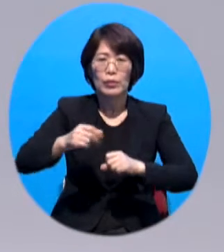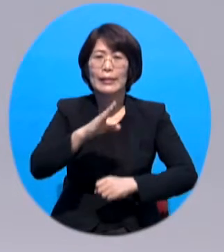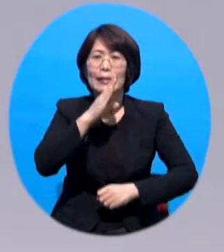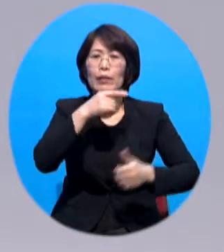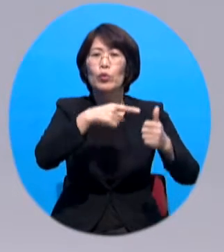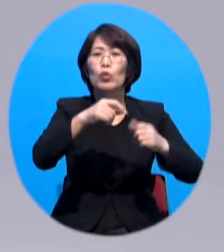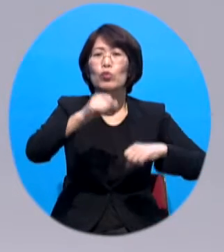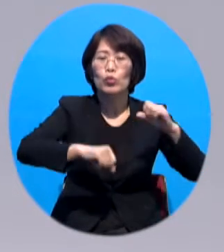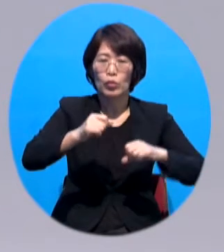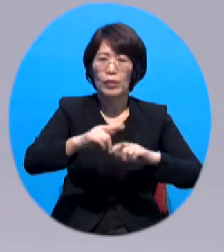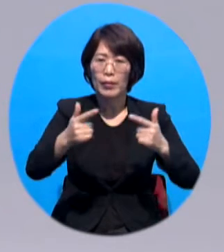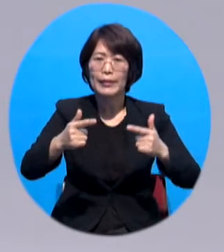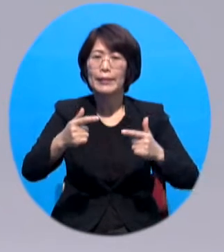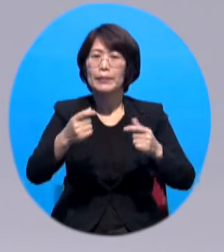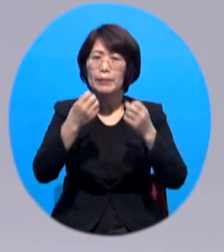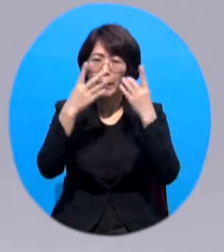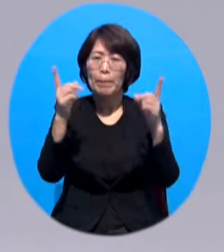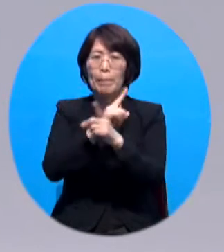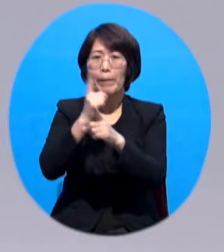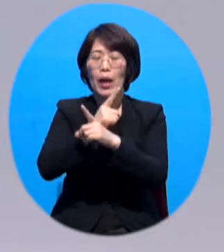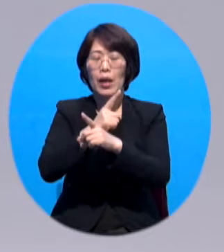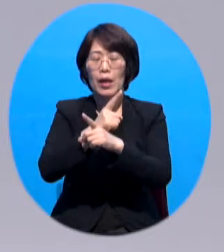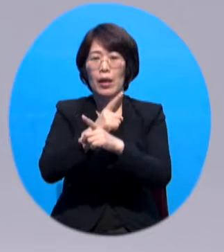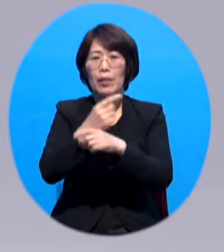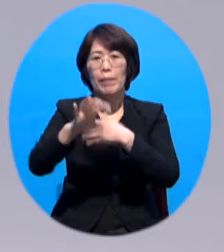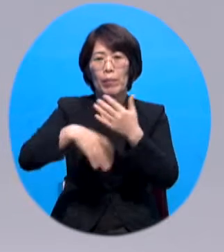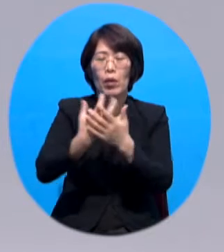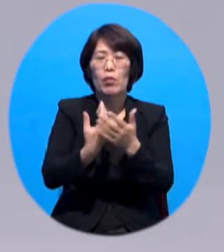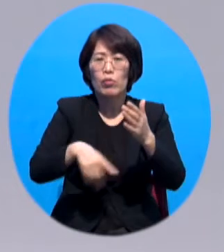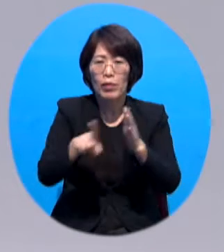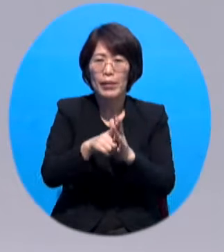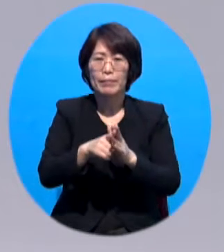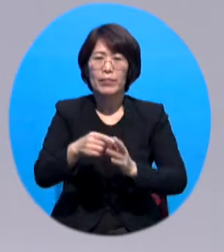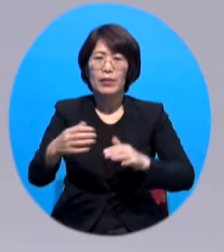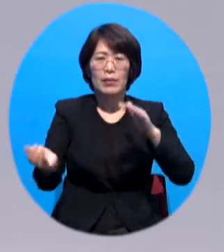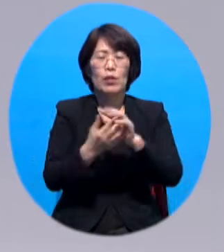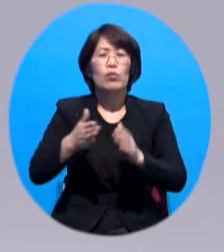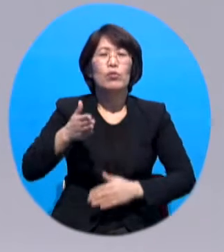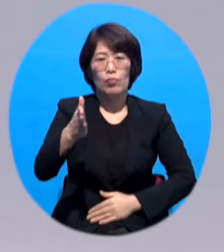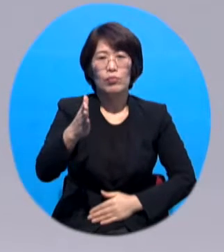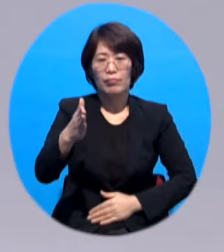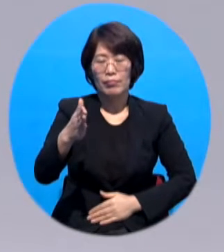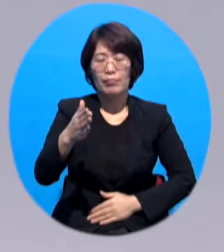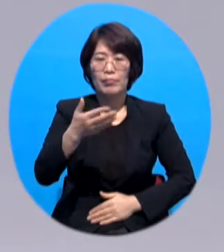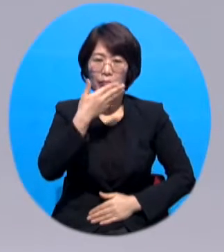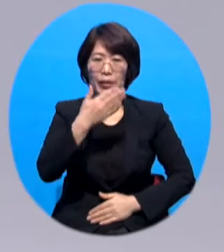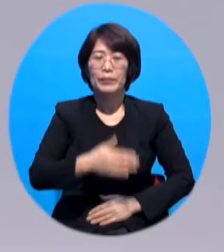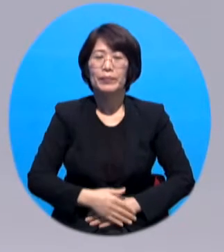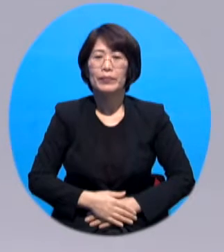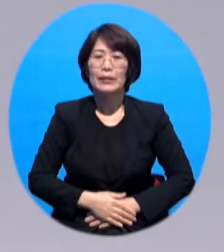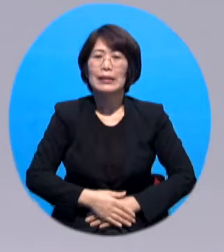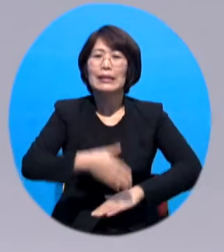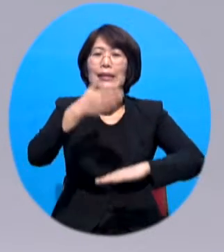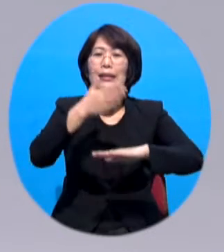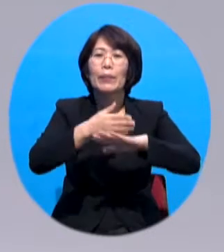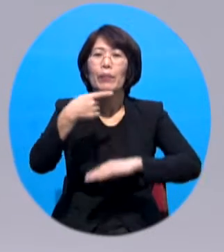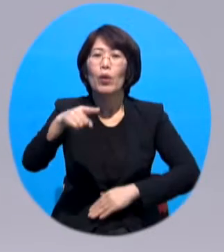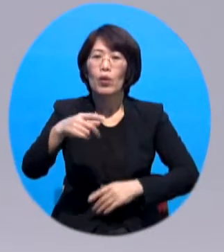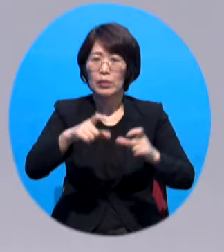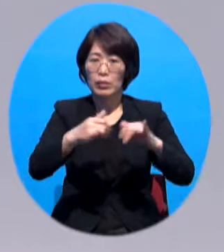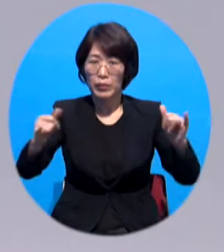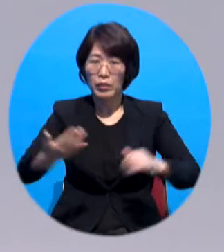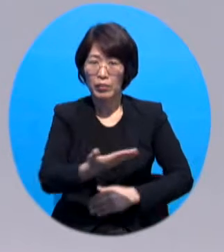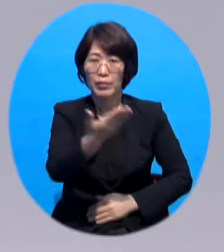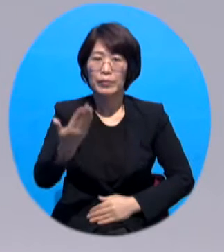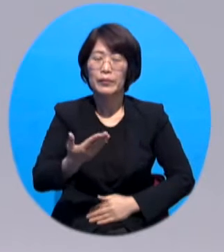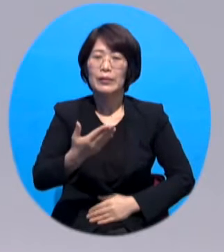그리고 혁신 운동을 통해서 교육 최고의 전문가 라 자부합니다 정말 감사한 것은 도민 들께서